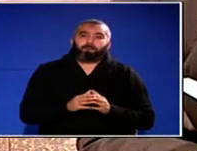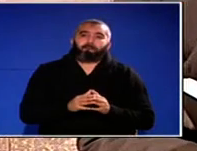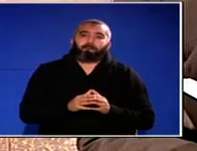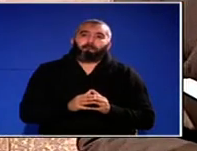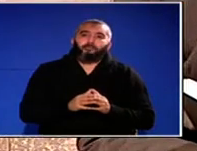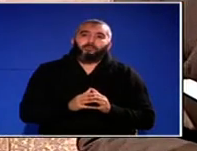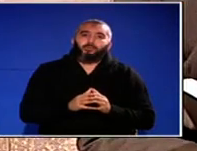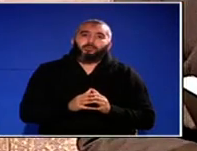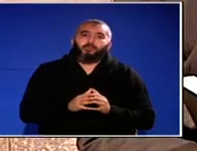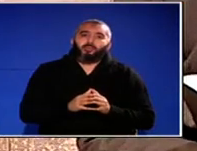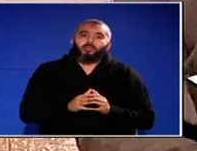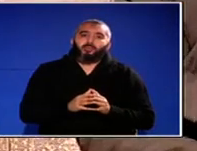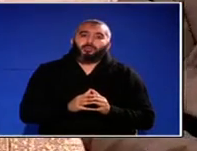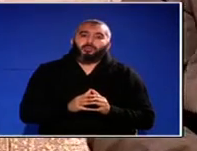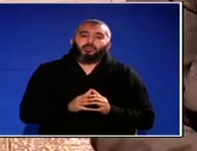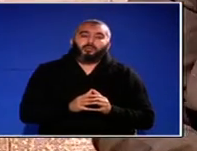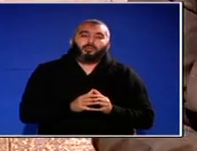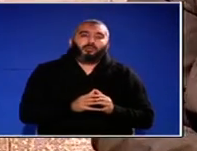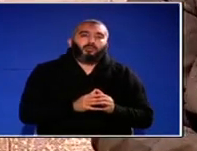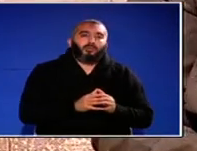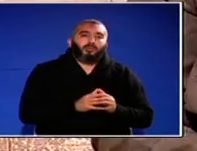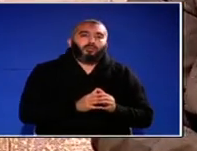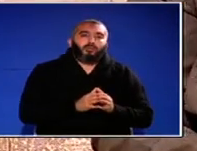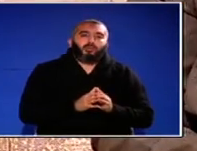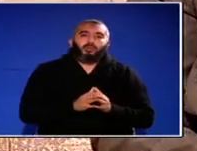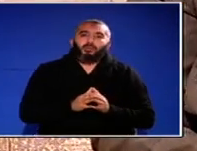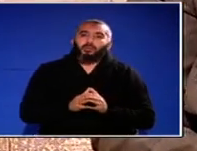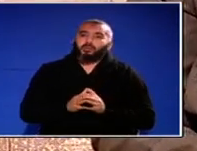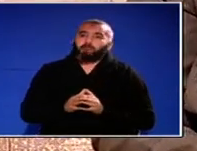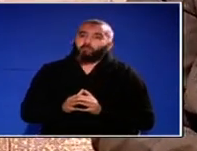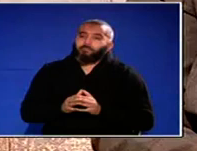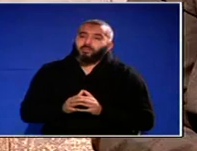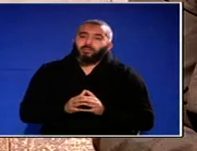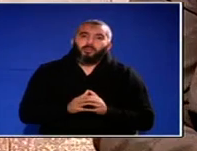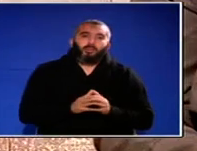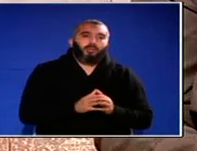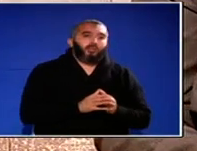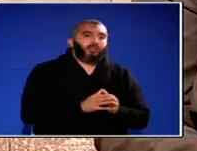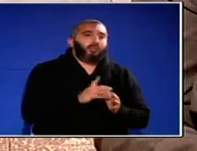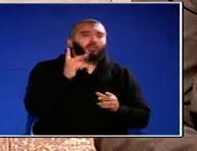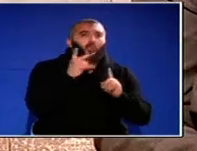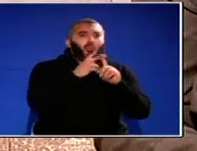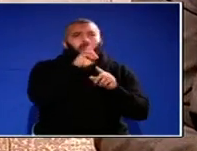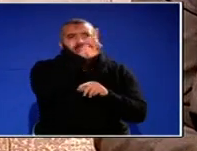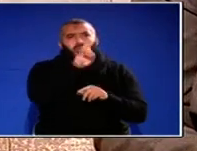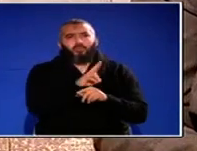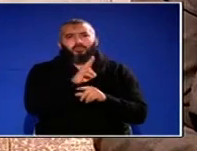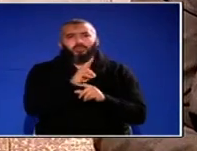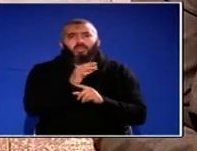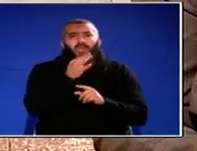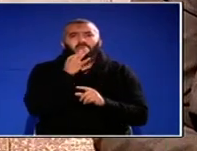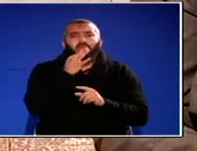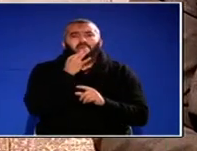اليمين وإطعام 10 مساكين. أختنا وهيبة من ميلا تقول تقدر شيخنا تعطي القيمة مثلا إلى